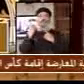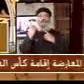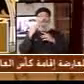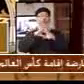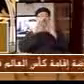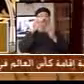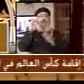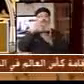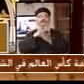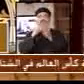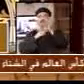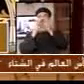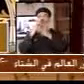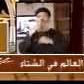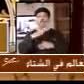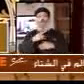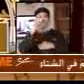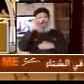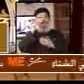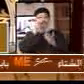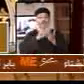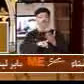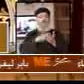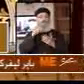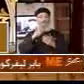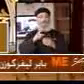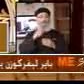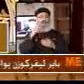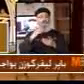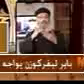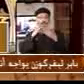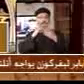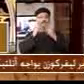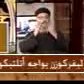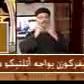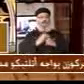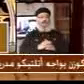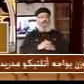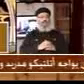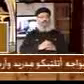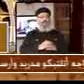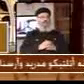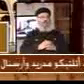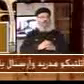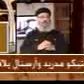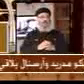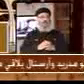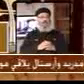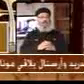في إيدك، وأنا ملء الثقة إن ده أنت هتستخدمه، وإن